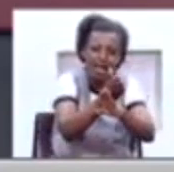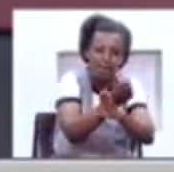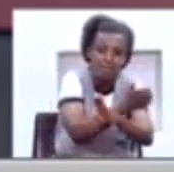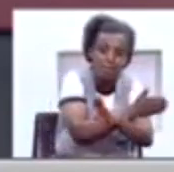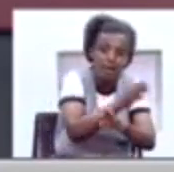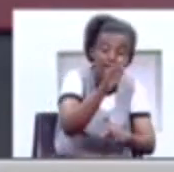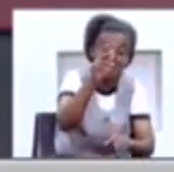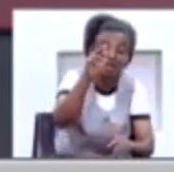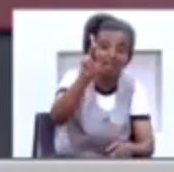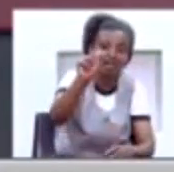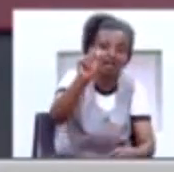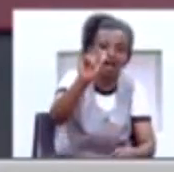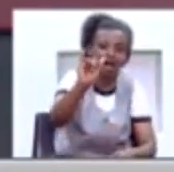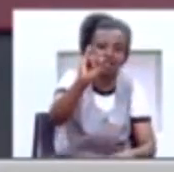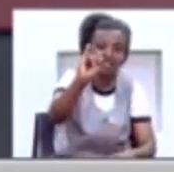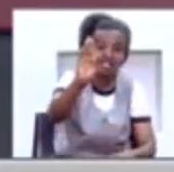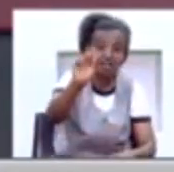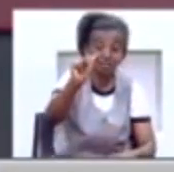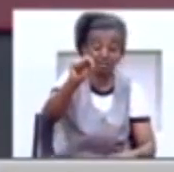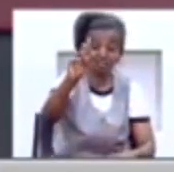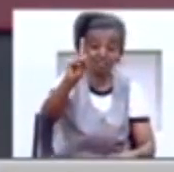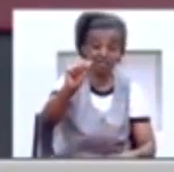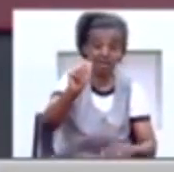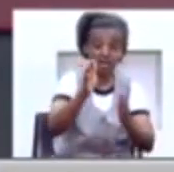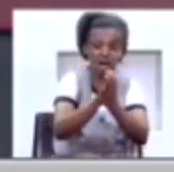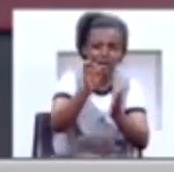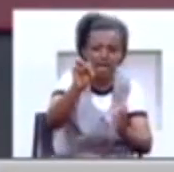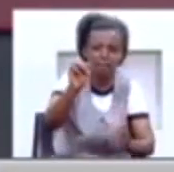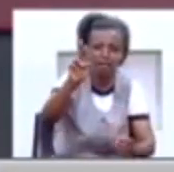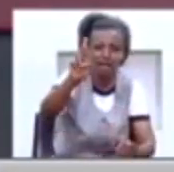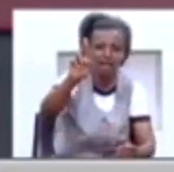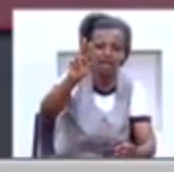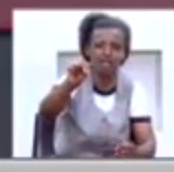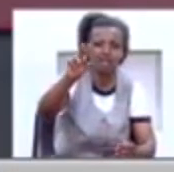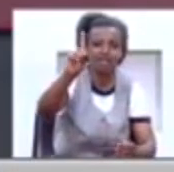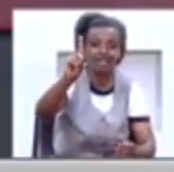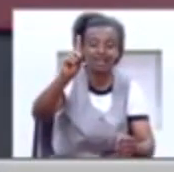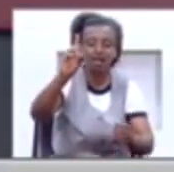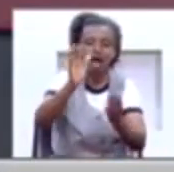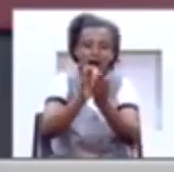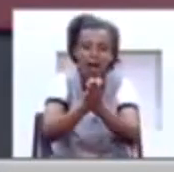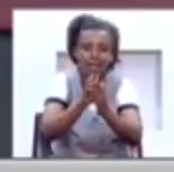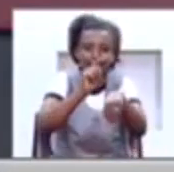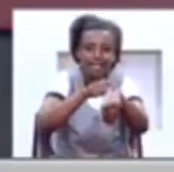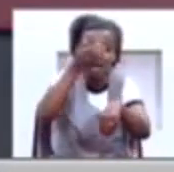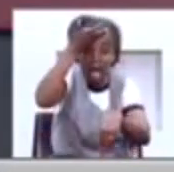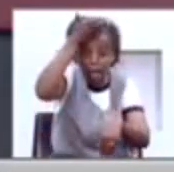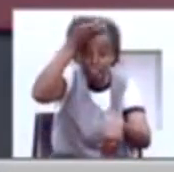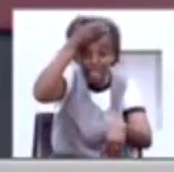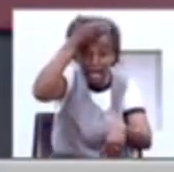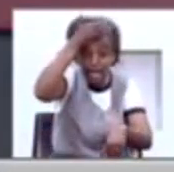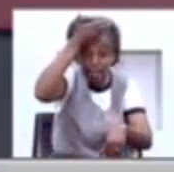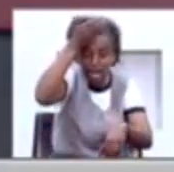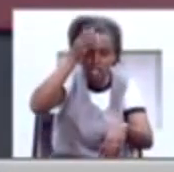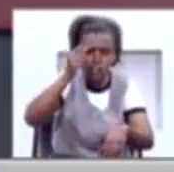Kayibanda igihe Repubulika ya mbere igihe cya Parmi Hutu ndetse na MRND ku gihe cya Habyarimana ni